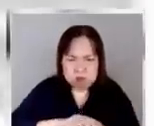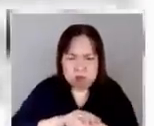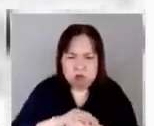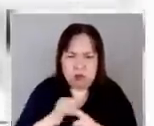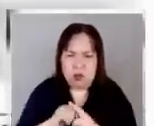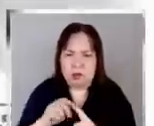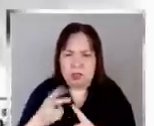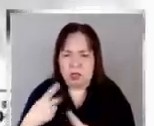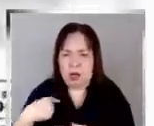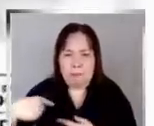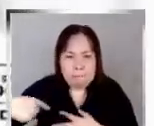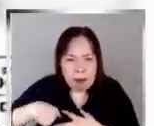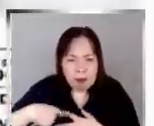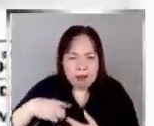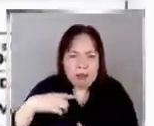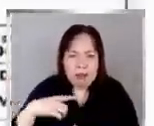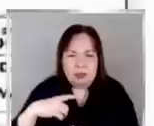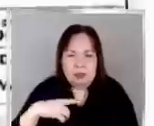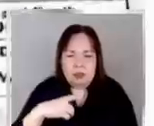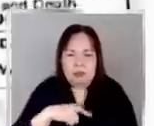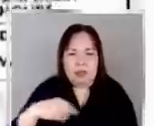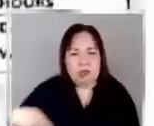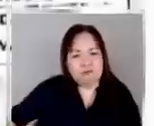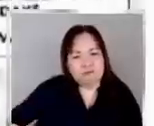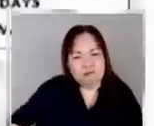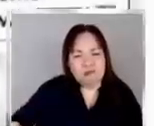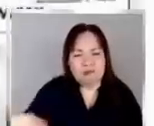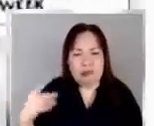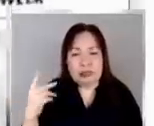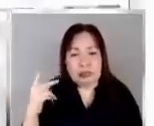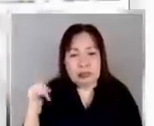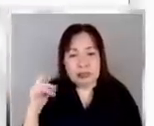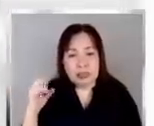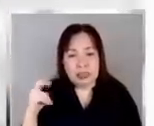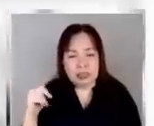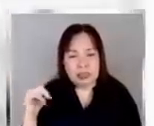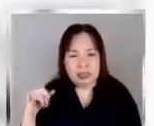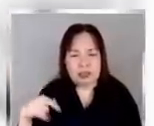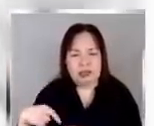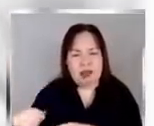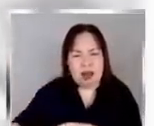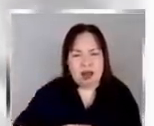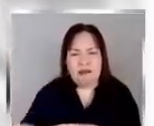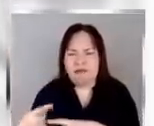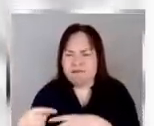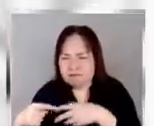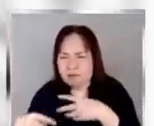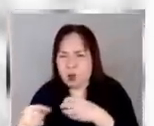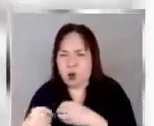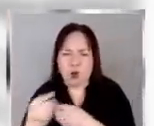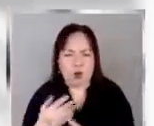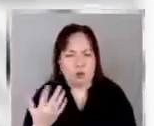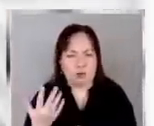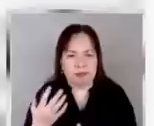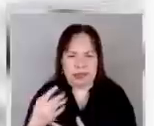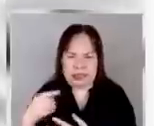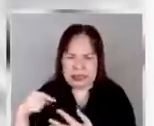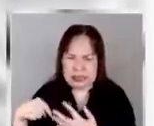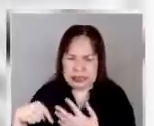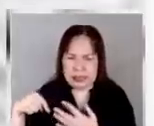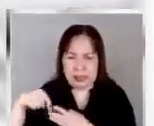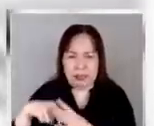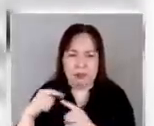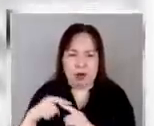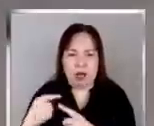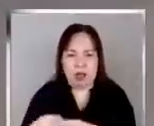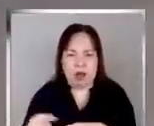injury, acute kidney injury secondary to rhabdomyolysis, at rhabdomyolysis secondary to multiple